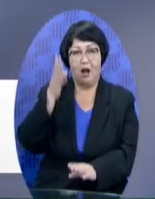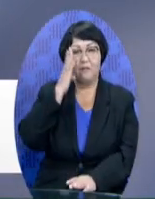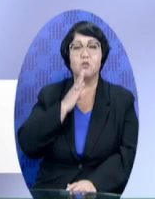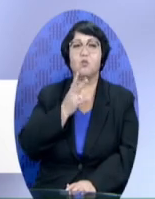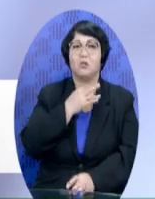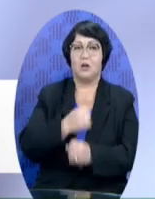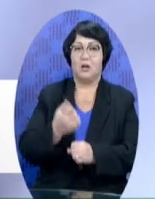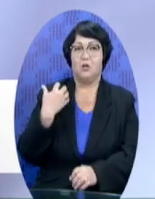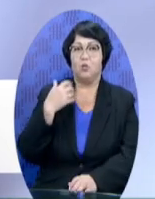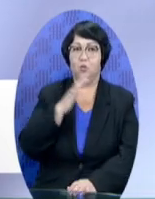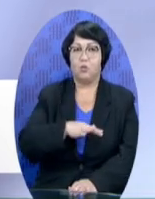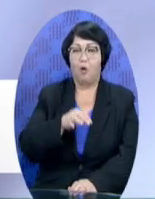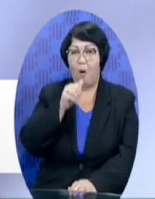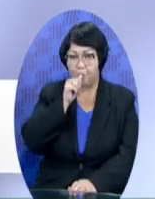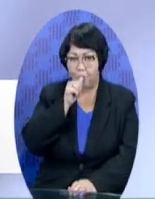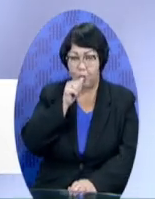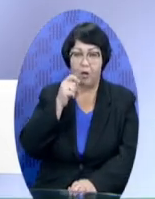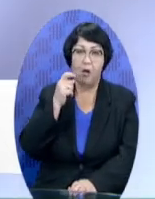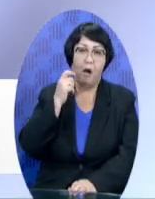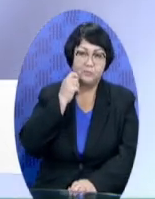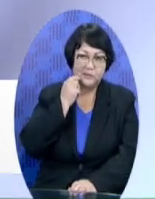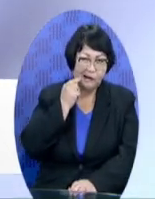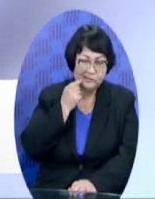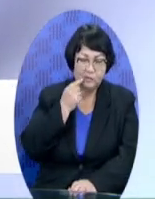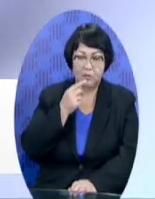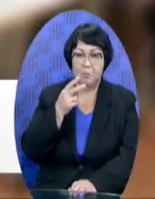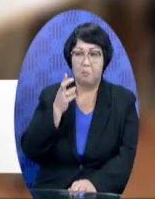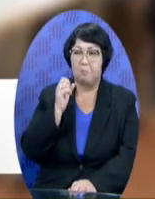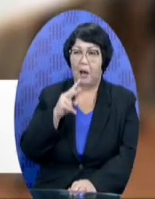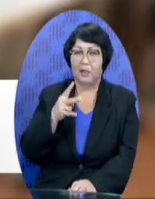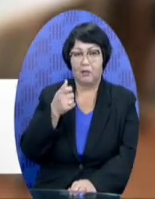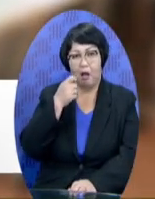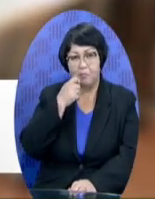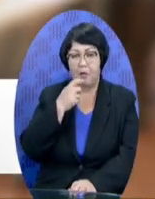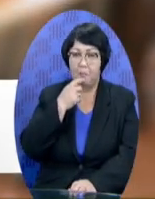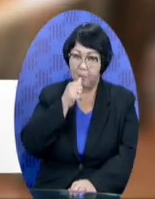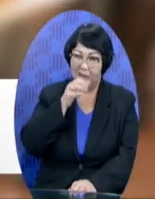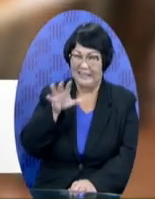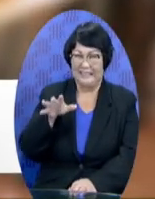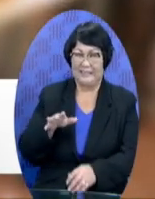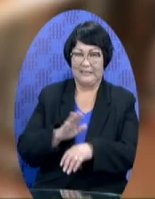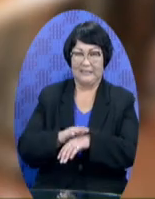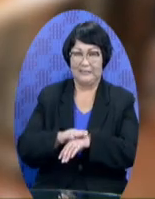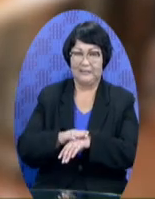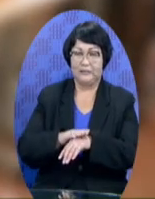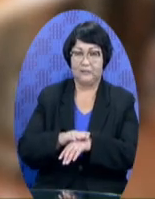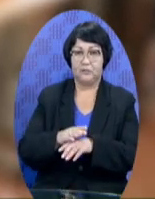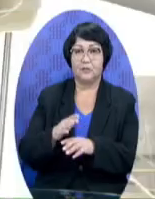нь хүүхдээ ажиглах нь гажиг эмгэг үсгээс урьдчилан сэргийлэх хамгийн энгийн алхам юм аа.